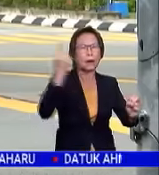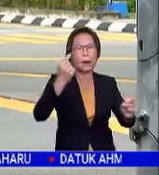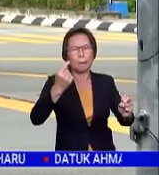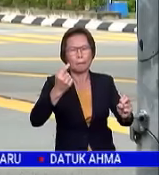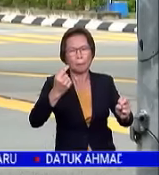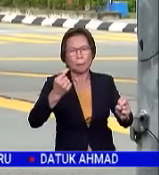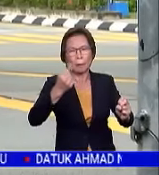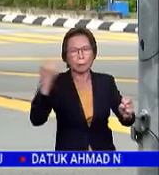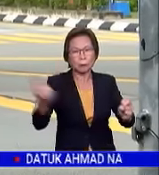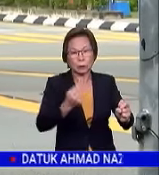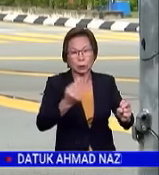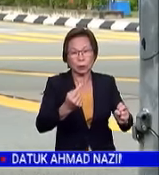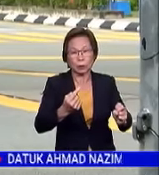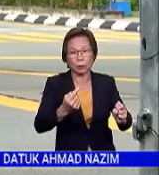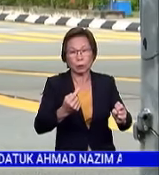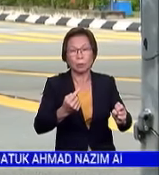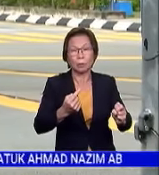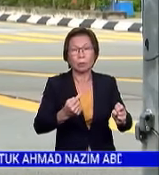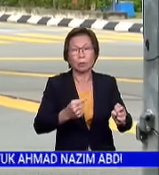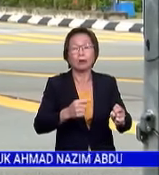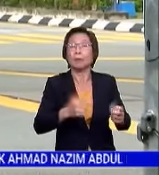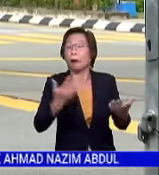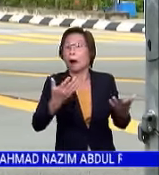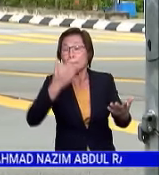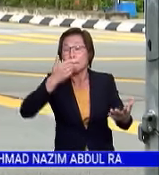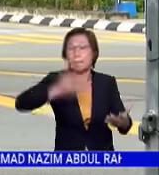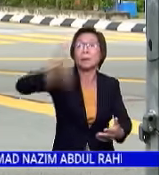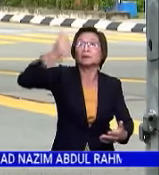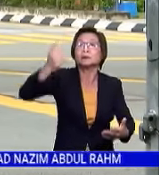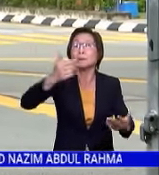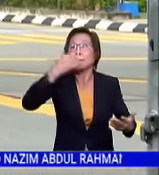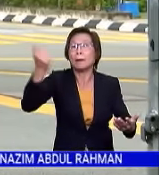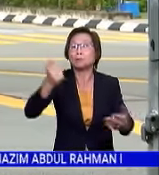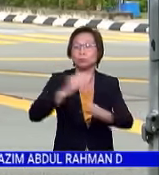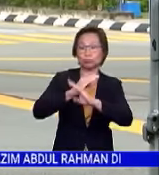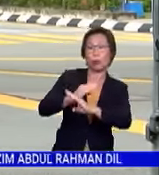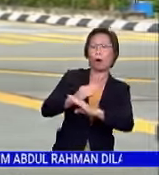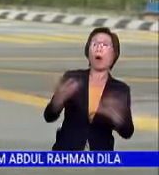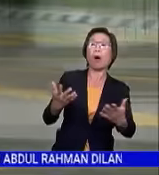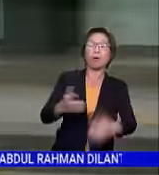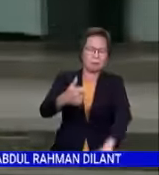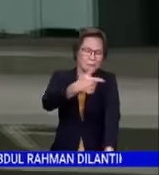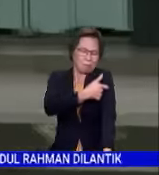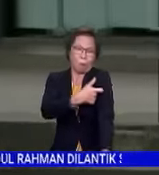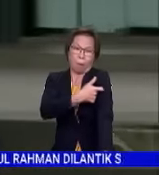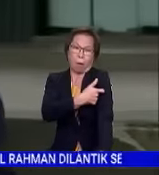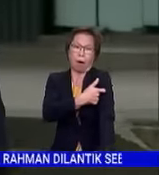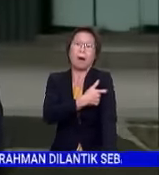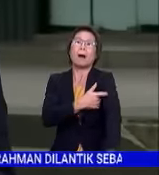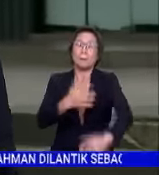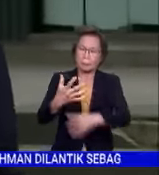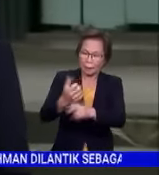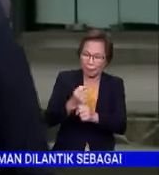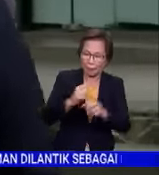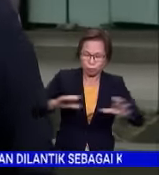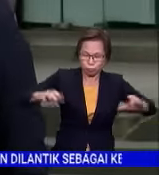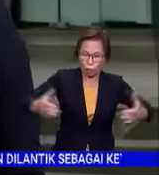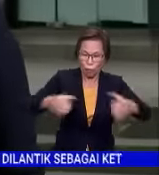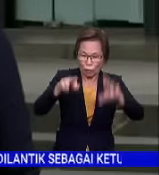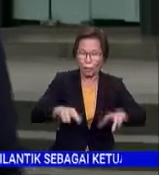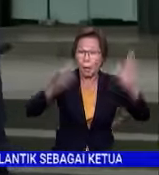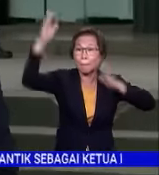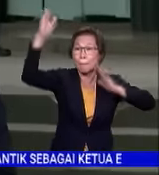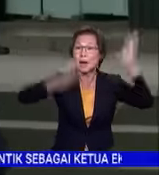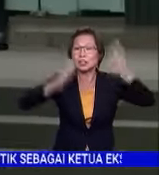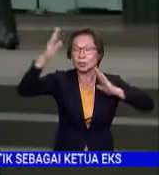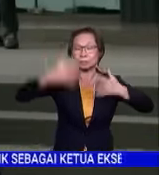buat kita pada masa ini tentunya vaksinasi ke arah mencapai imuniti kelompok agar kita dapat kembali menjalani